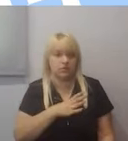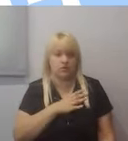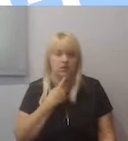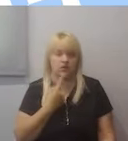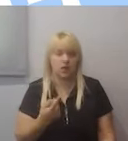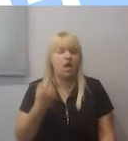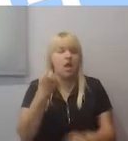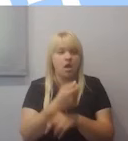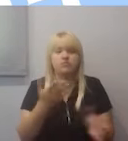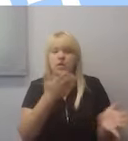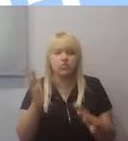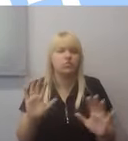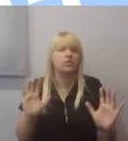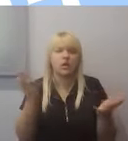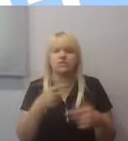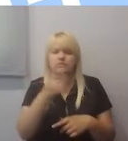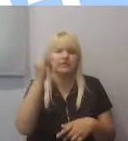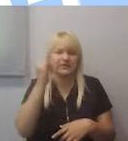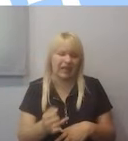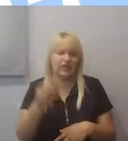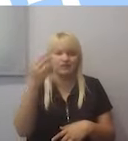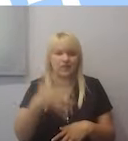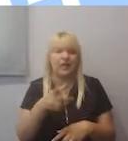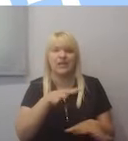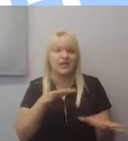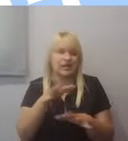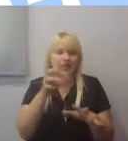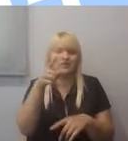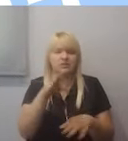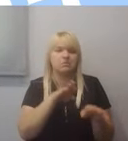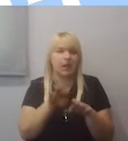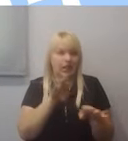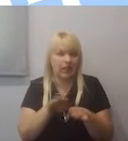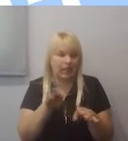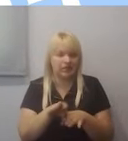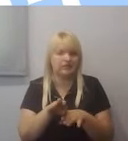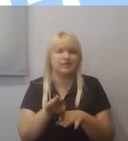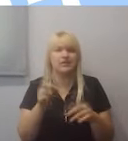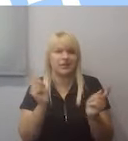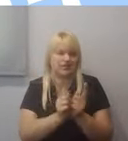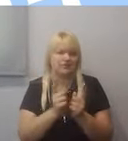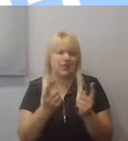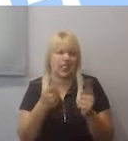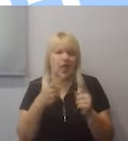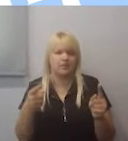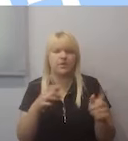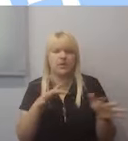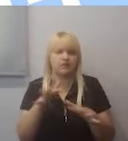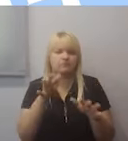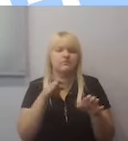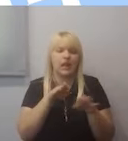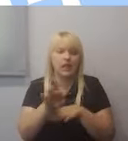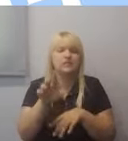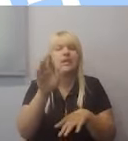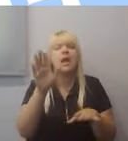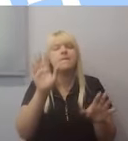ir slikti rīcība šajos apdraudējumos ir visnotaļ līdzīga īstermiņā bet te ir jāsaprot ka pēdējā